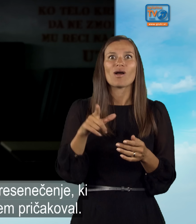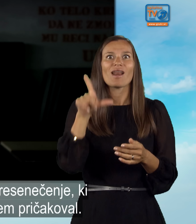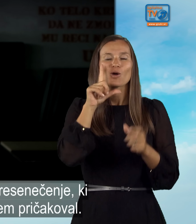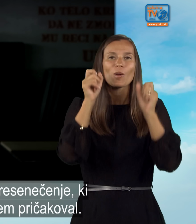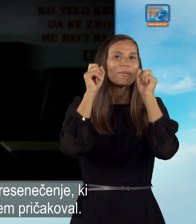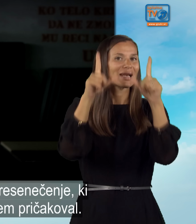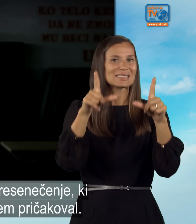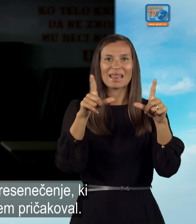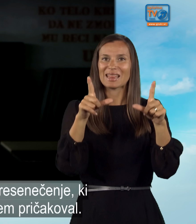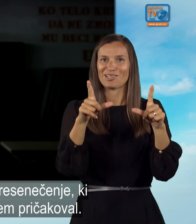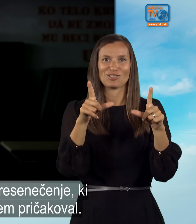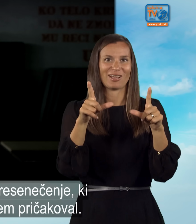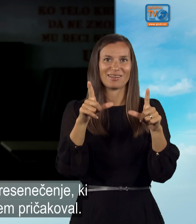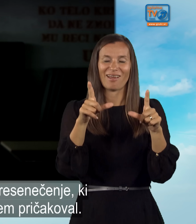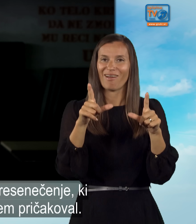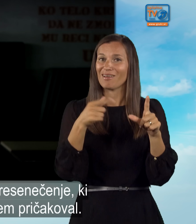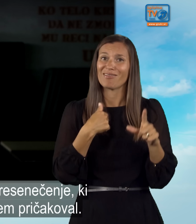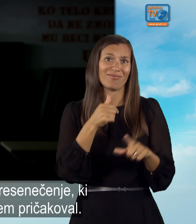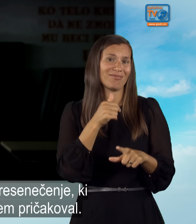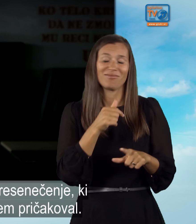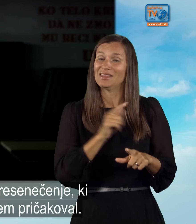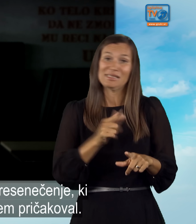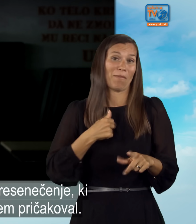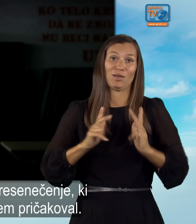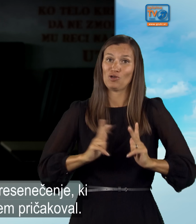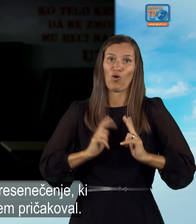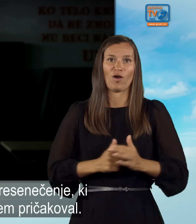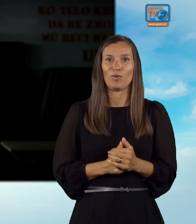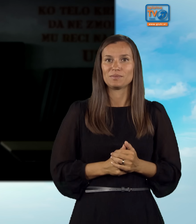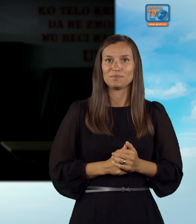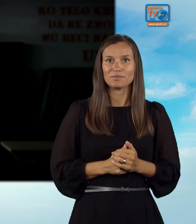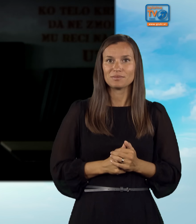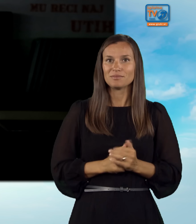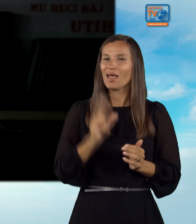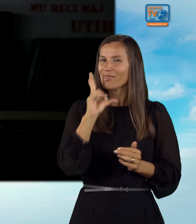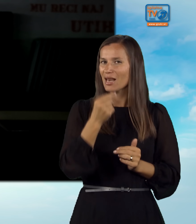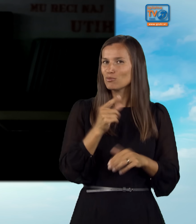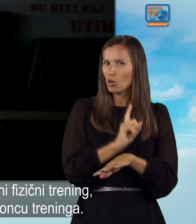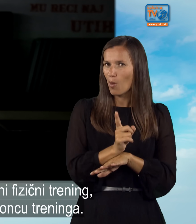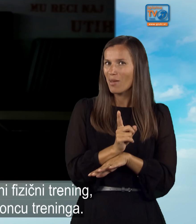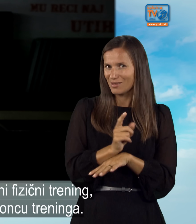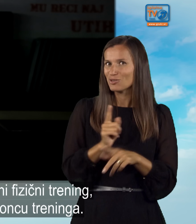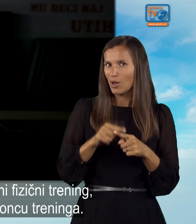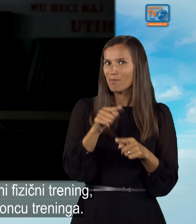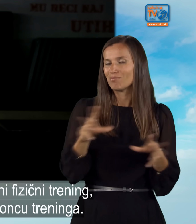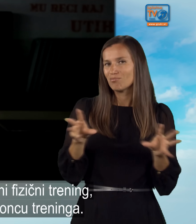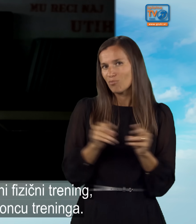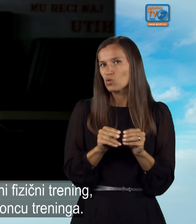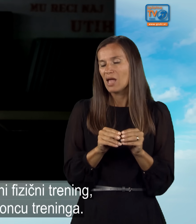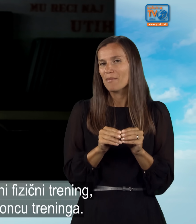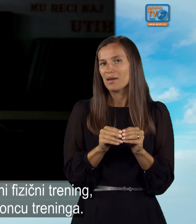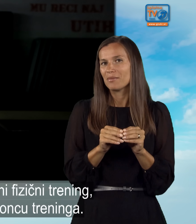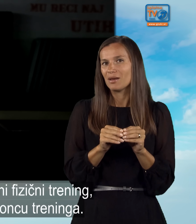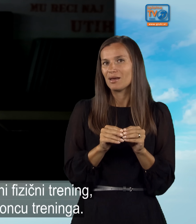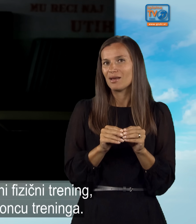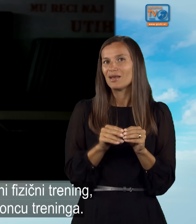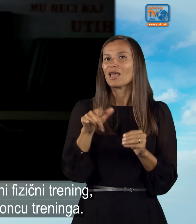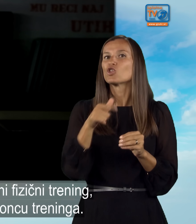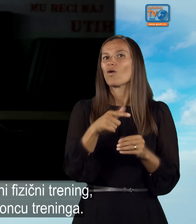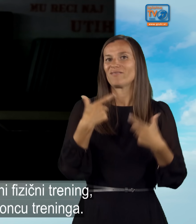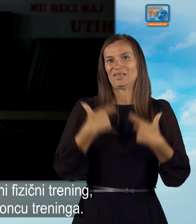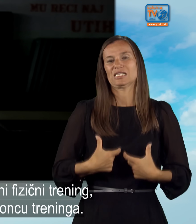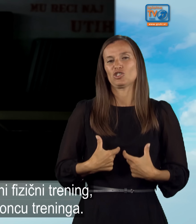v bistvu tisto ta glavno presenečenje, ki ga tudi slučajno nisem pričakoval. Pa najlepši moment, v bistvu, če tako povzamem,